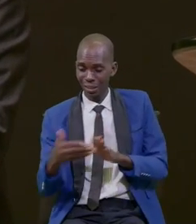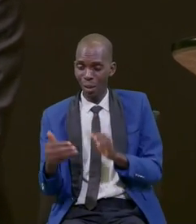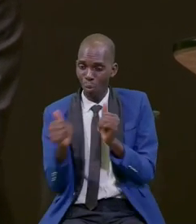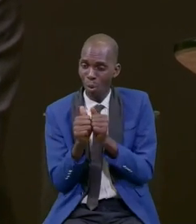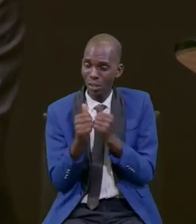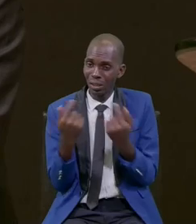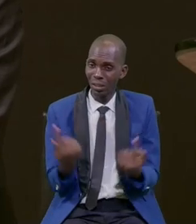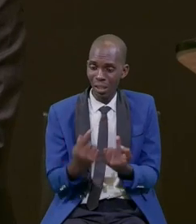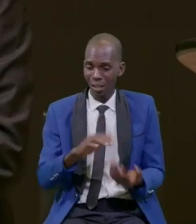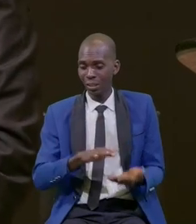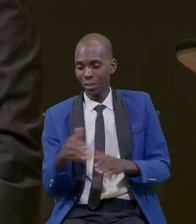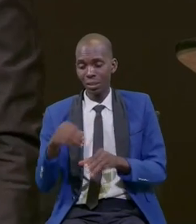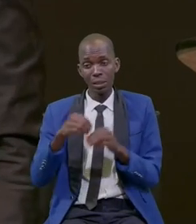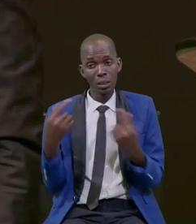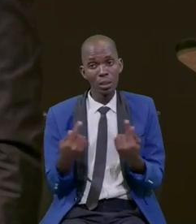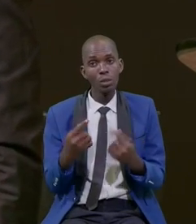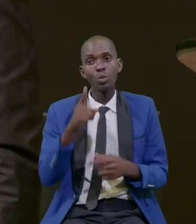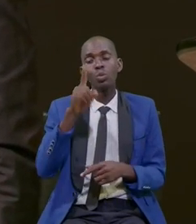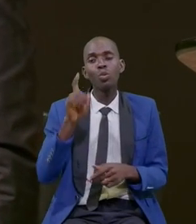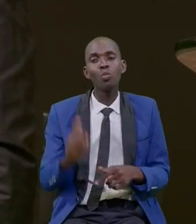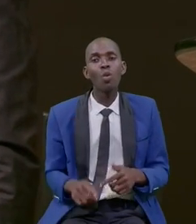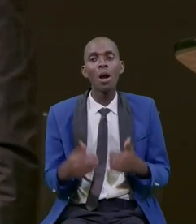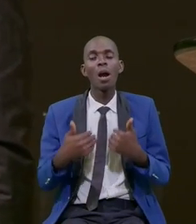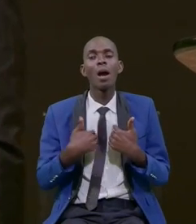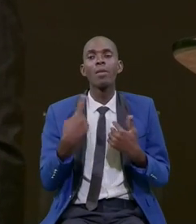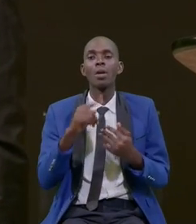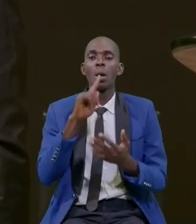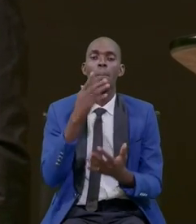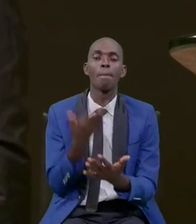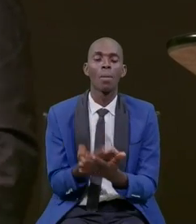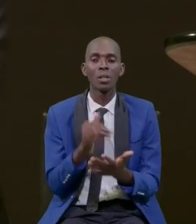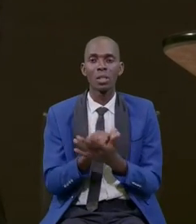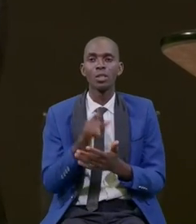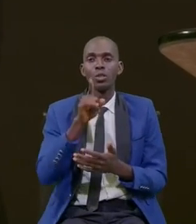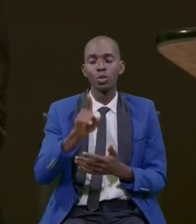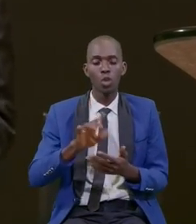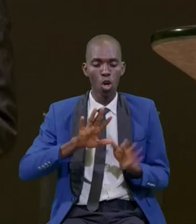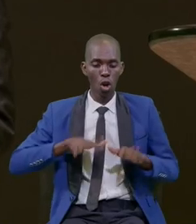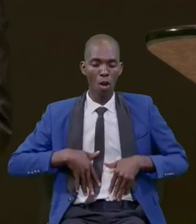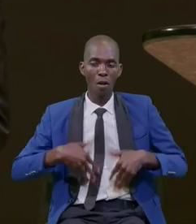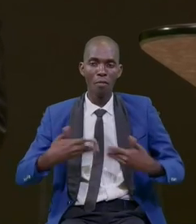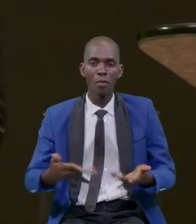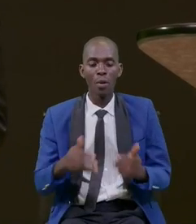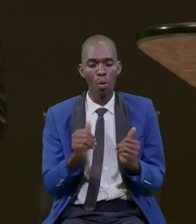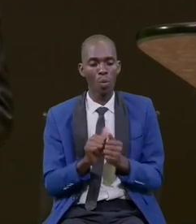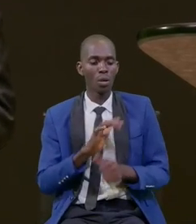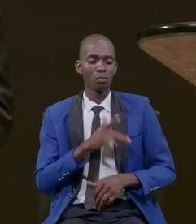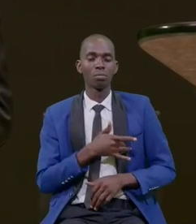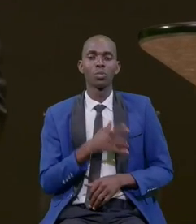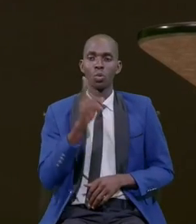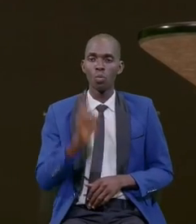il faut qu'il y ait l'évidence que vous confessiez avec conviction. Il faut qu'il y ait